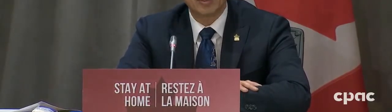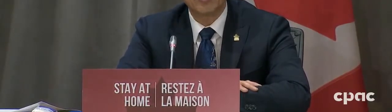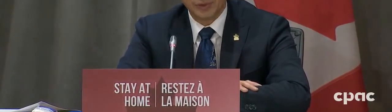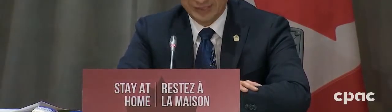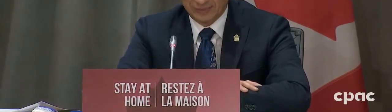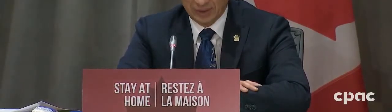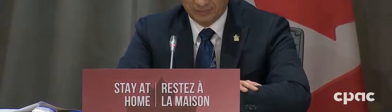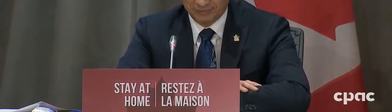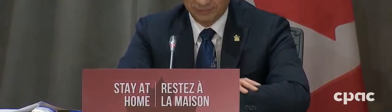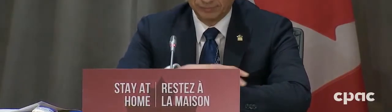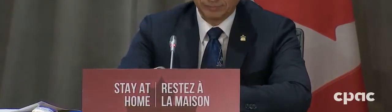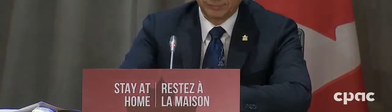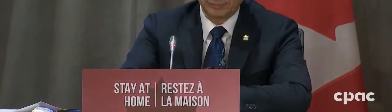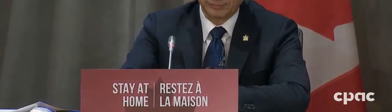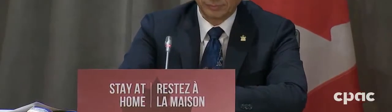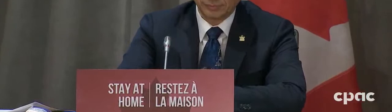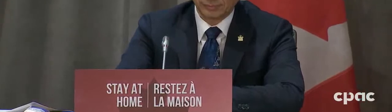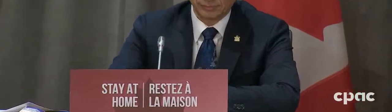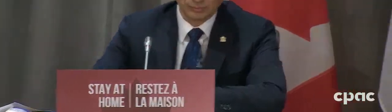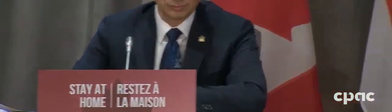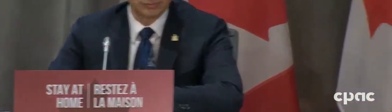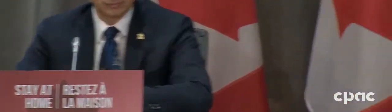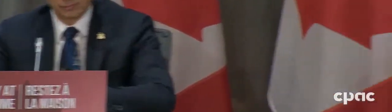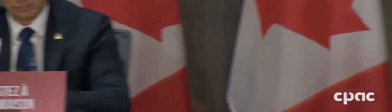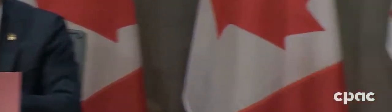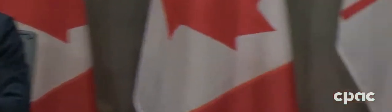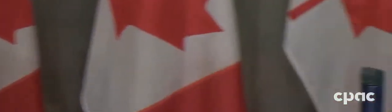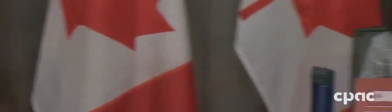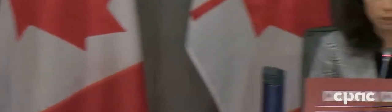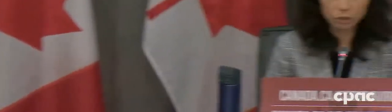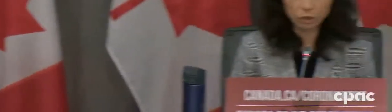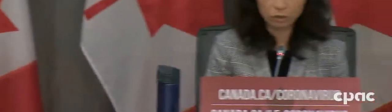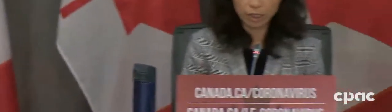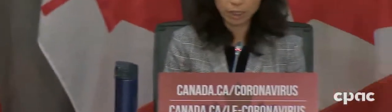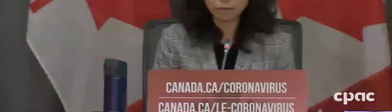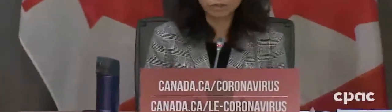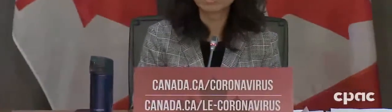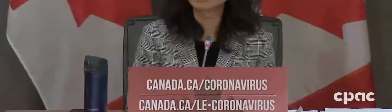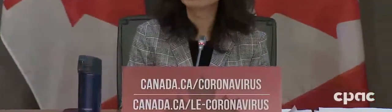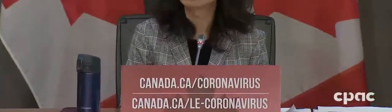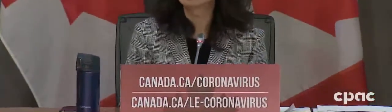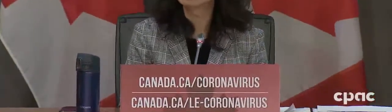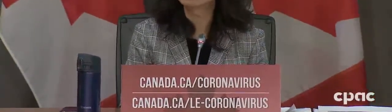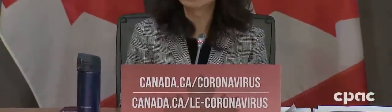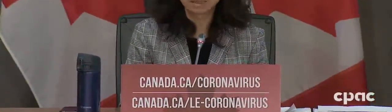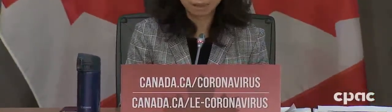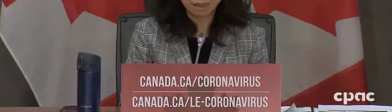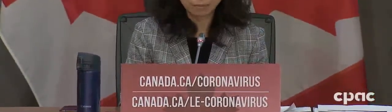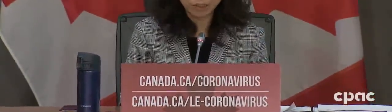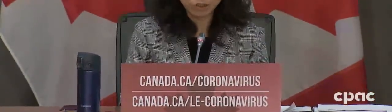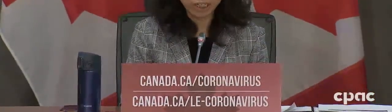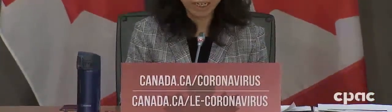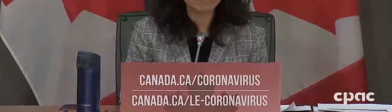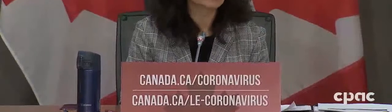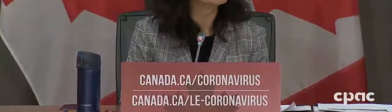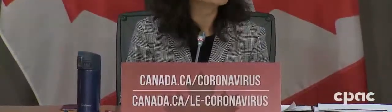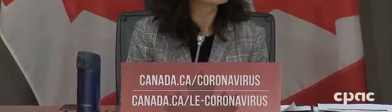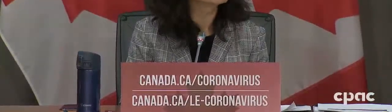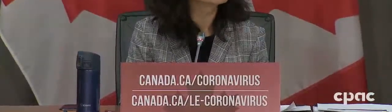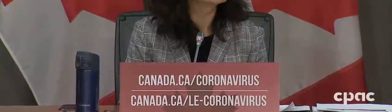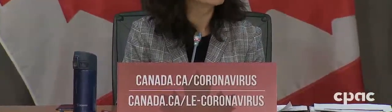plus rapidement possible. Slide 4. So how do we make sure